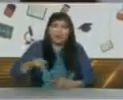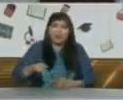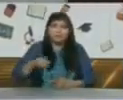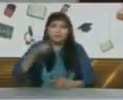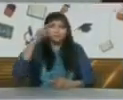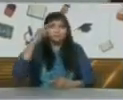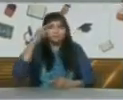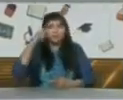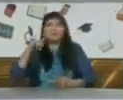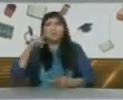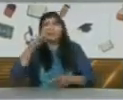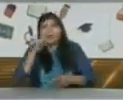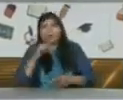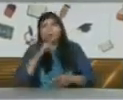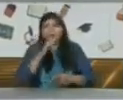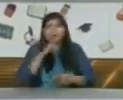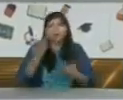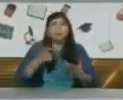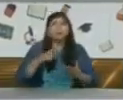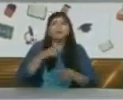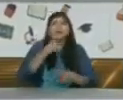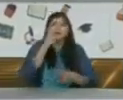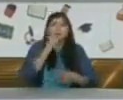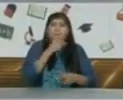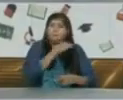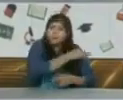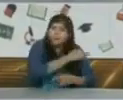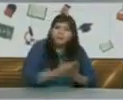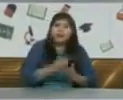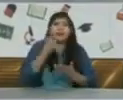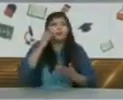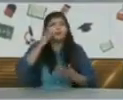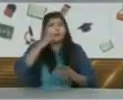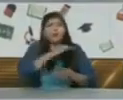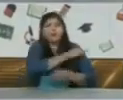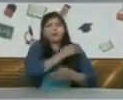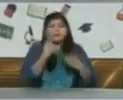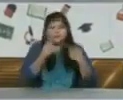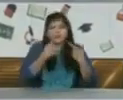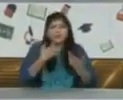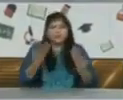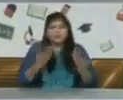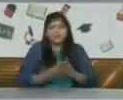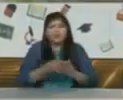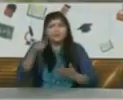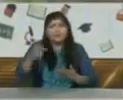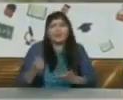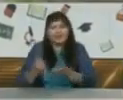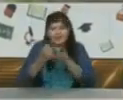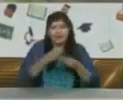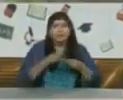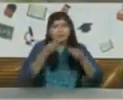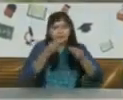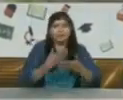अपने पेरेंट्स या अपने बहन भाई से कह सकते हैं कि मैं आपकी हेल्प